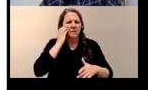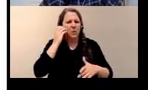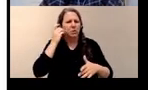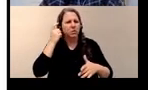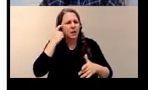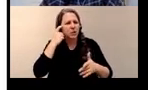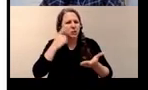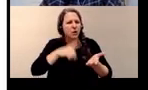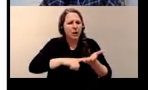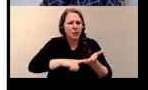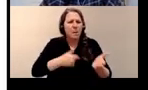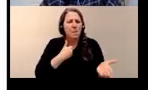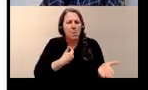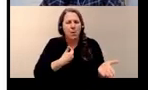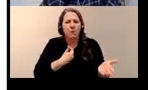intelligents.